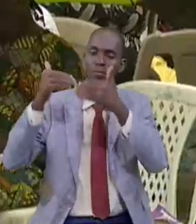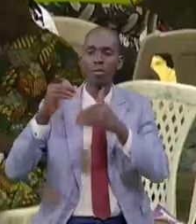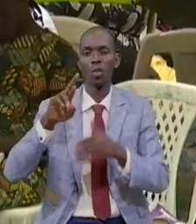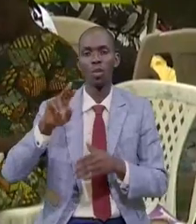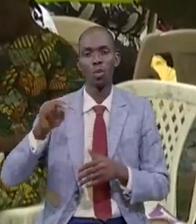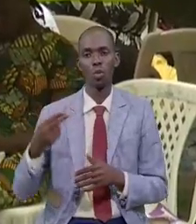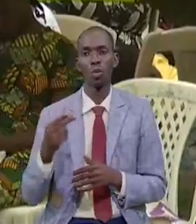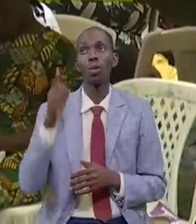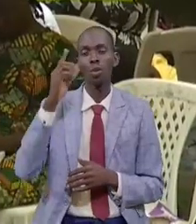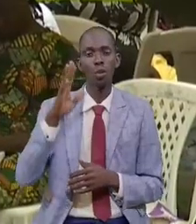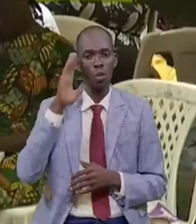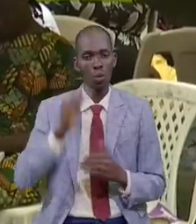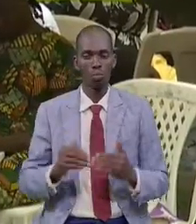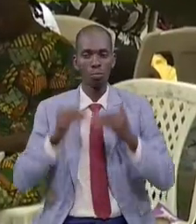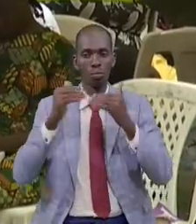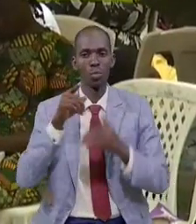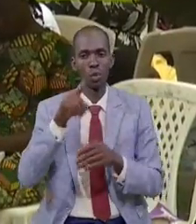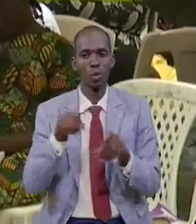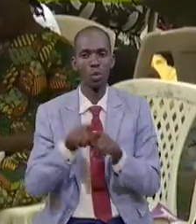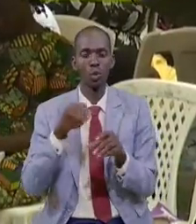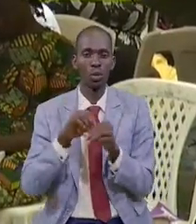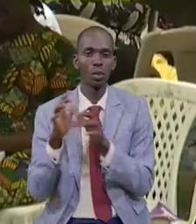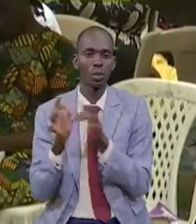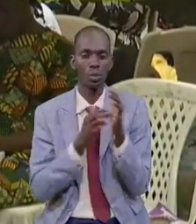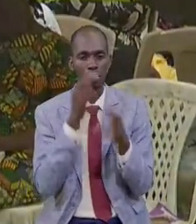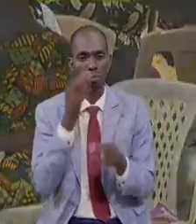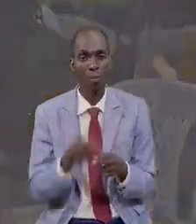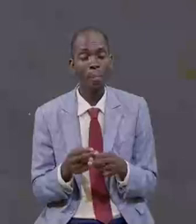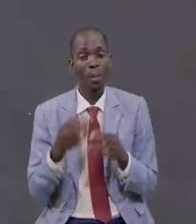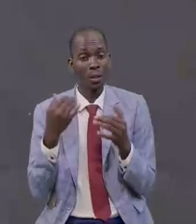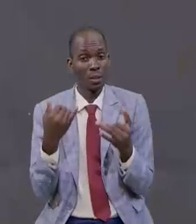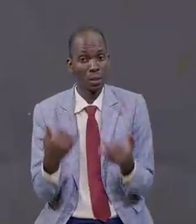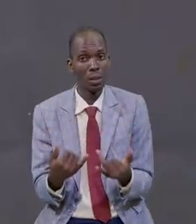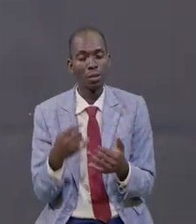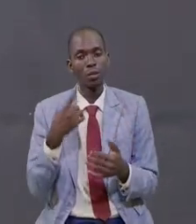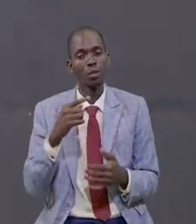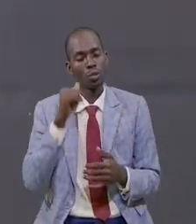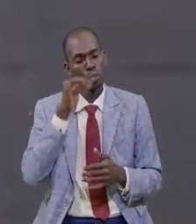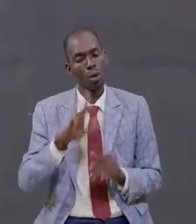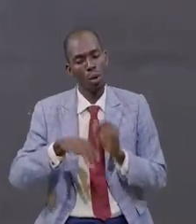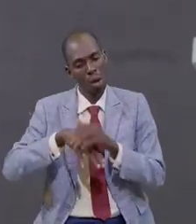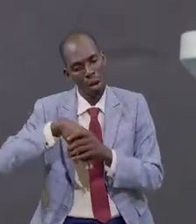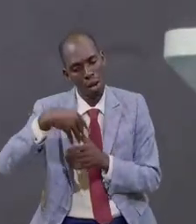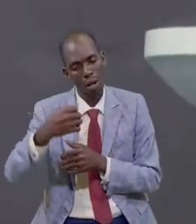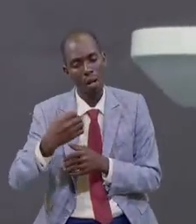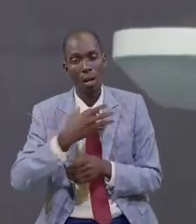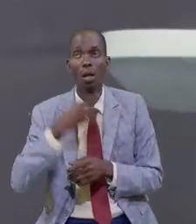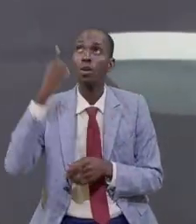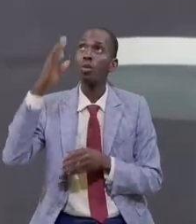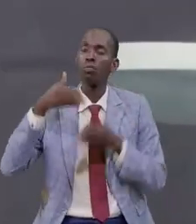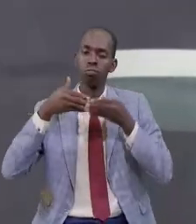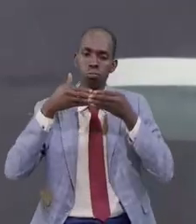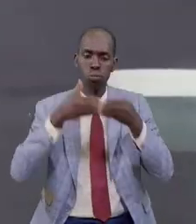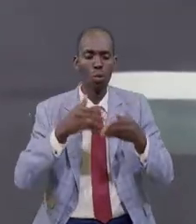t'élever et Dieu a dirigé ses pas sur le dans le champ de Boise et quand